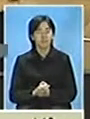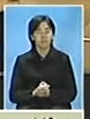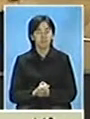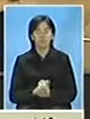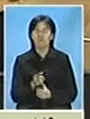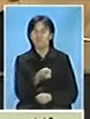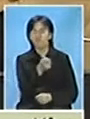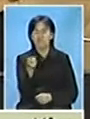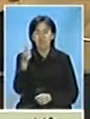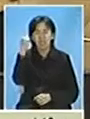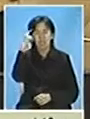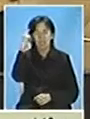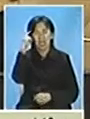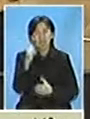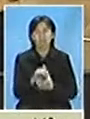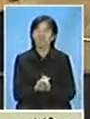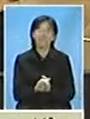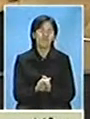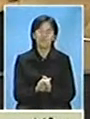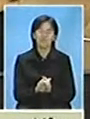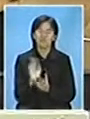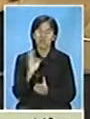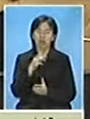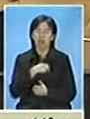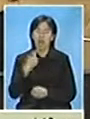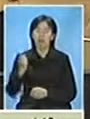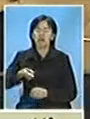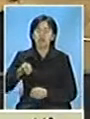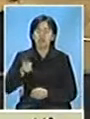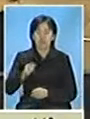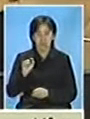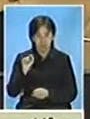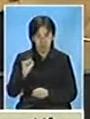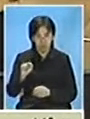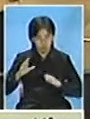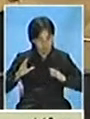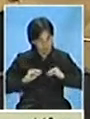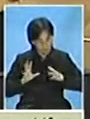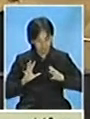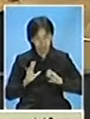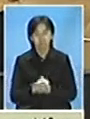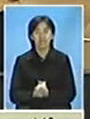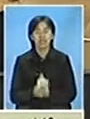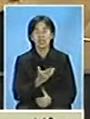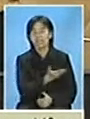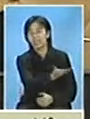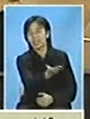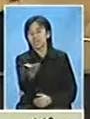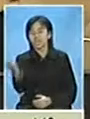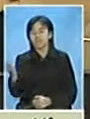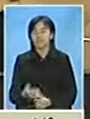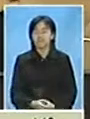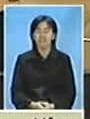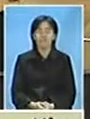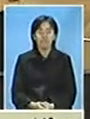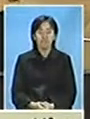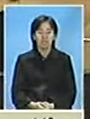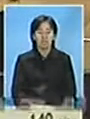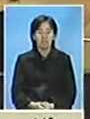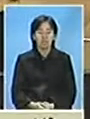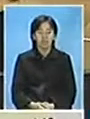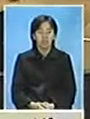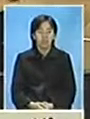หากท่านสมาชิกเห็นควรให้คงตามร่างเดิมกดไม่เห็นด้วยค่ะเชิญลงมติค่ะ